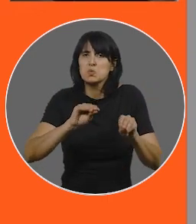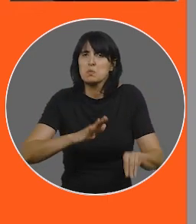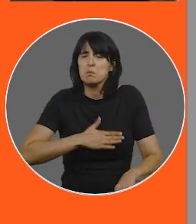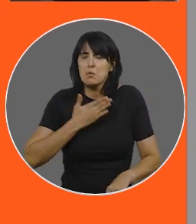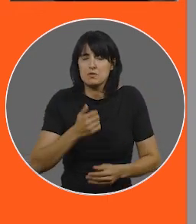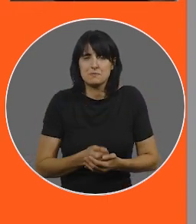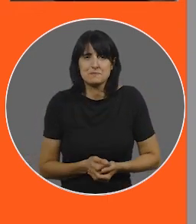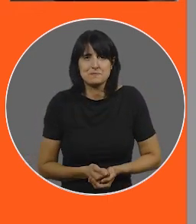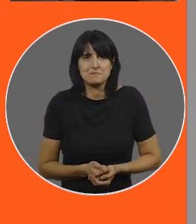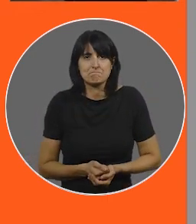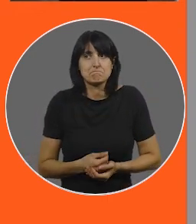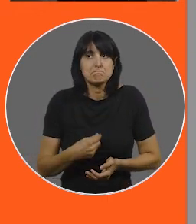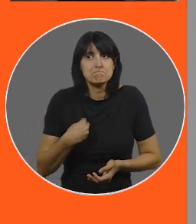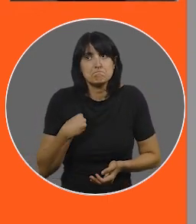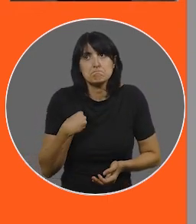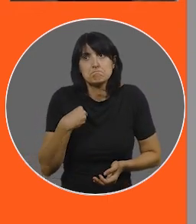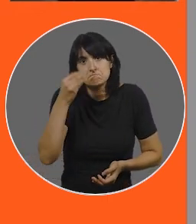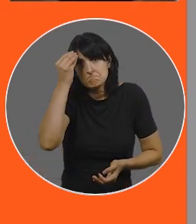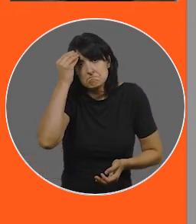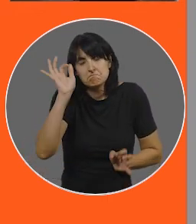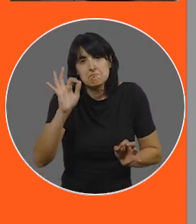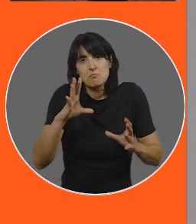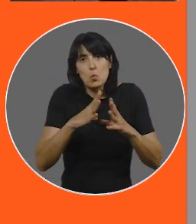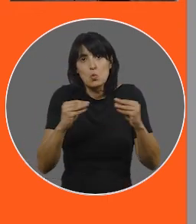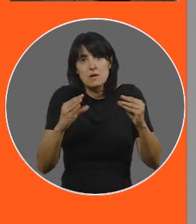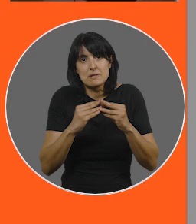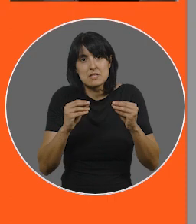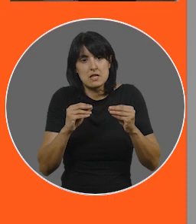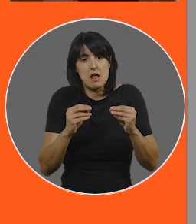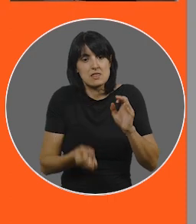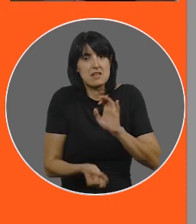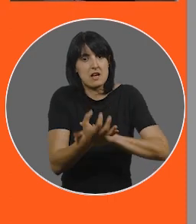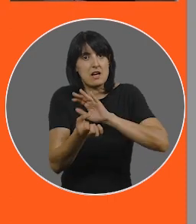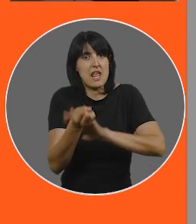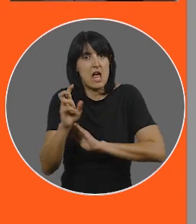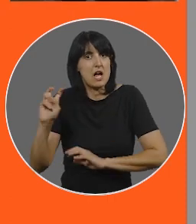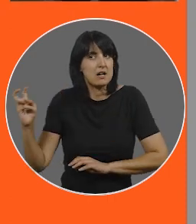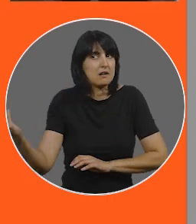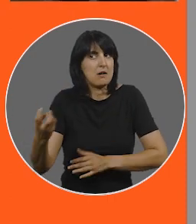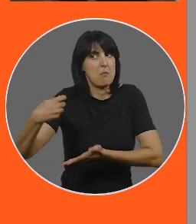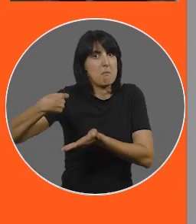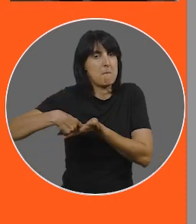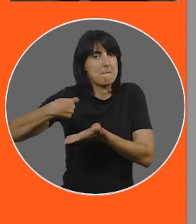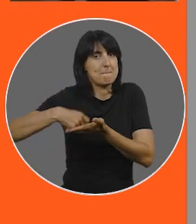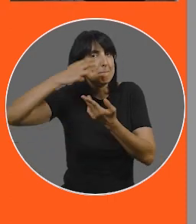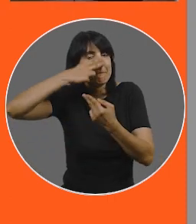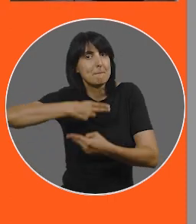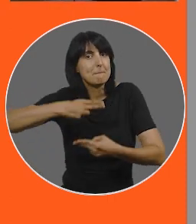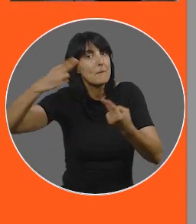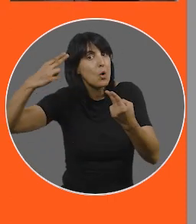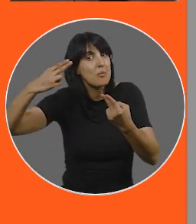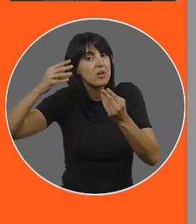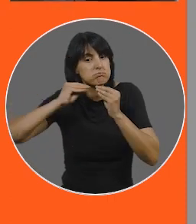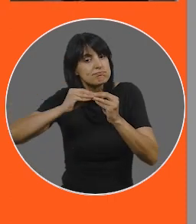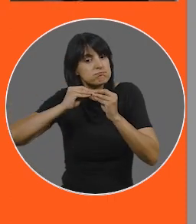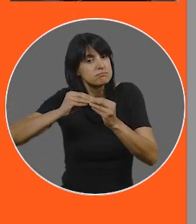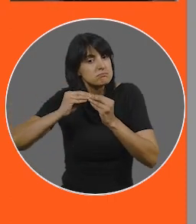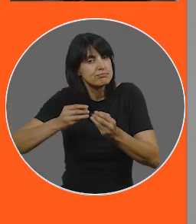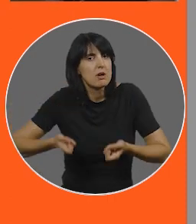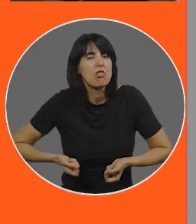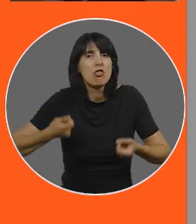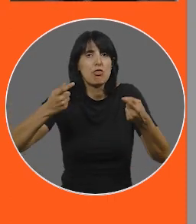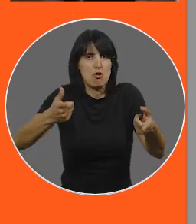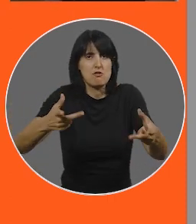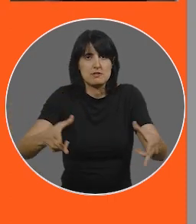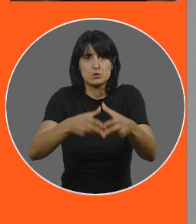que us pot fer servei. Per tant, crec que és bo també veure que a la universitat fem molts recursos finançats públicament, però que després els donem a